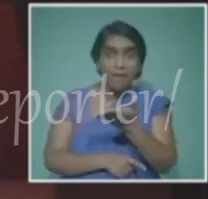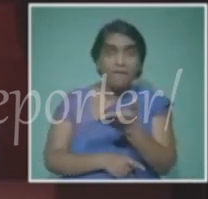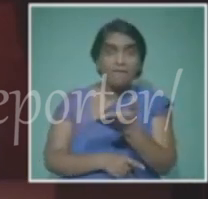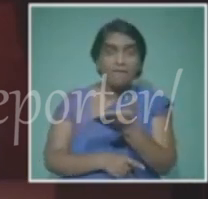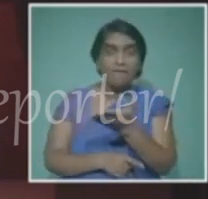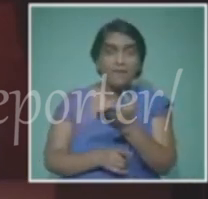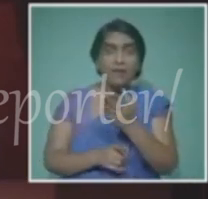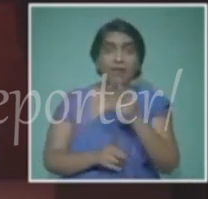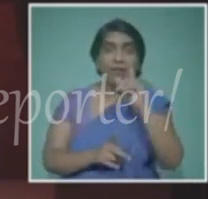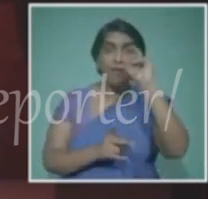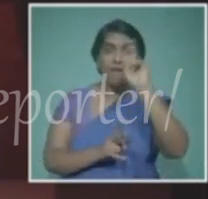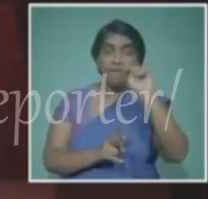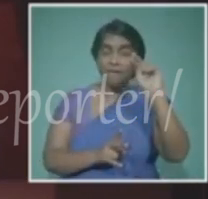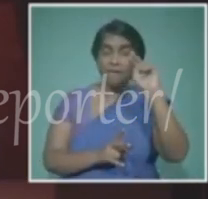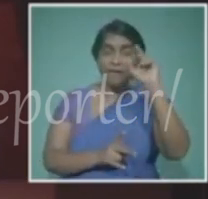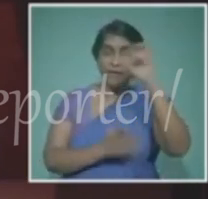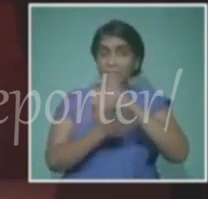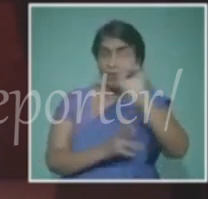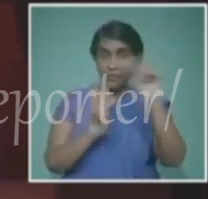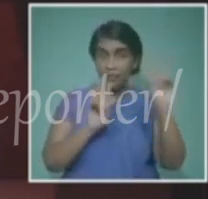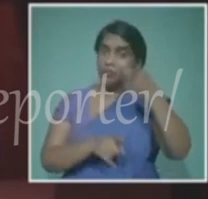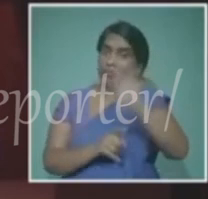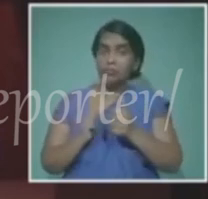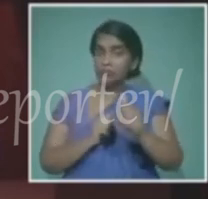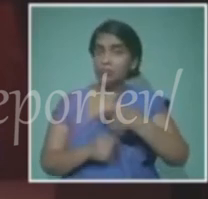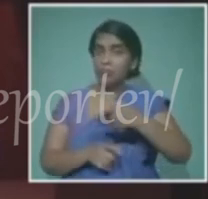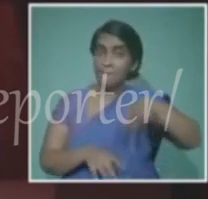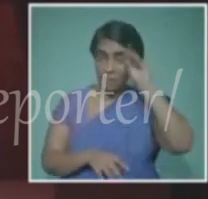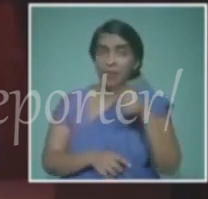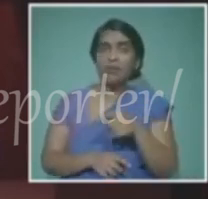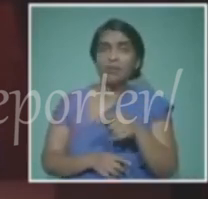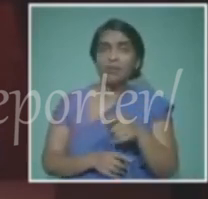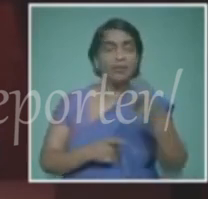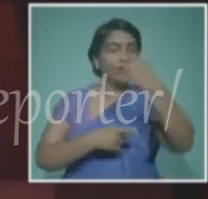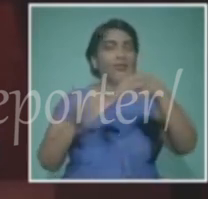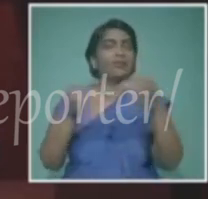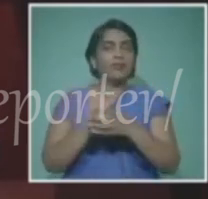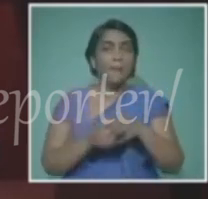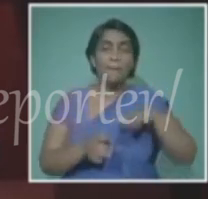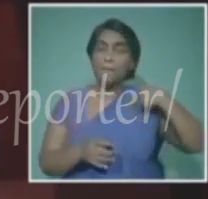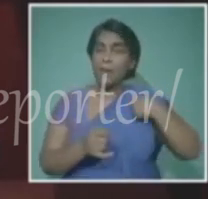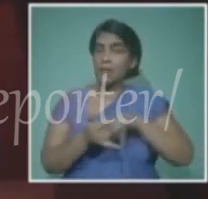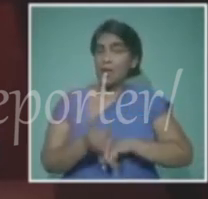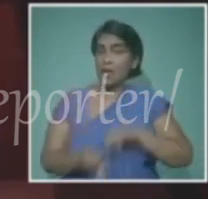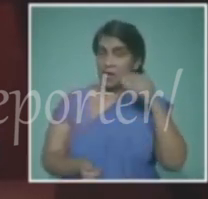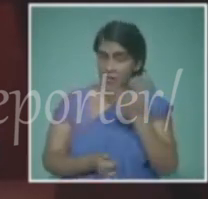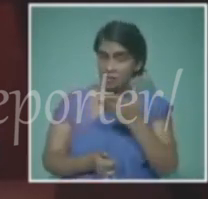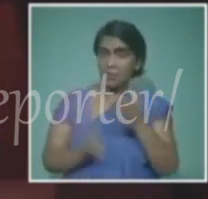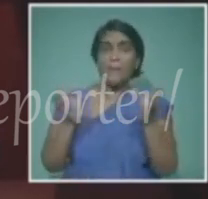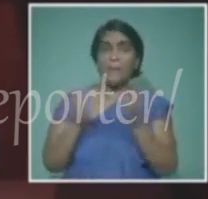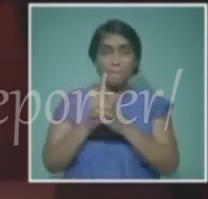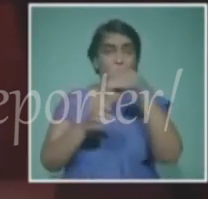තියෙනවද? සම්මුතියක් තියෙනවද? මෙන්න මෙහෙමයි යන්න ඕනේ කියලා. ඔබතුමන්ලාගේ මහලේකම්තුමා,